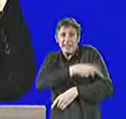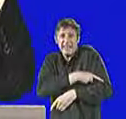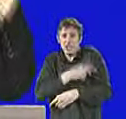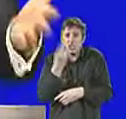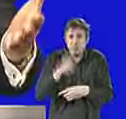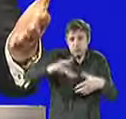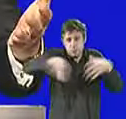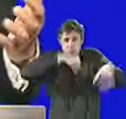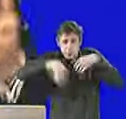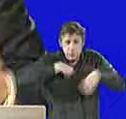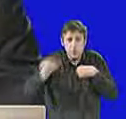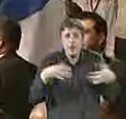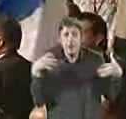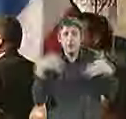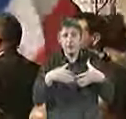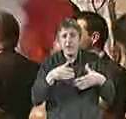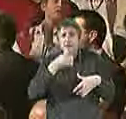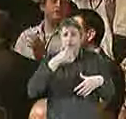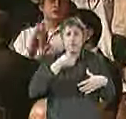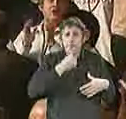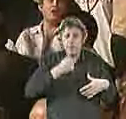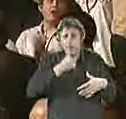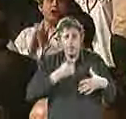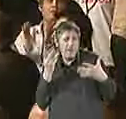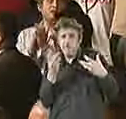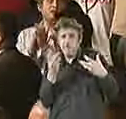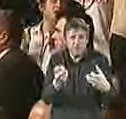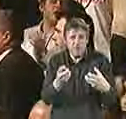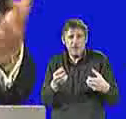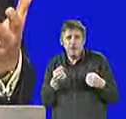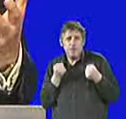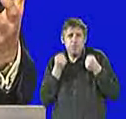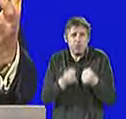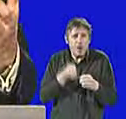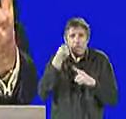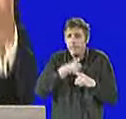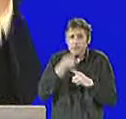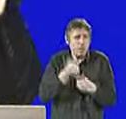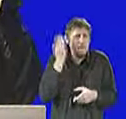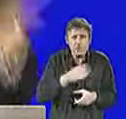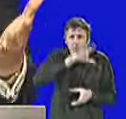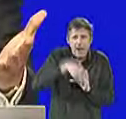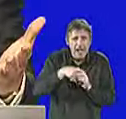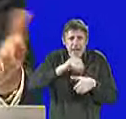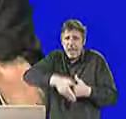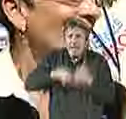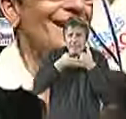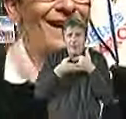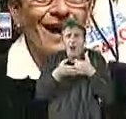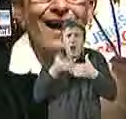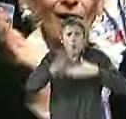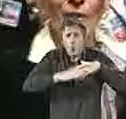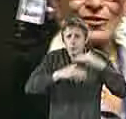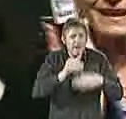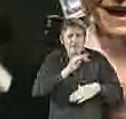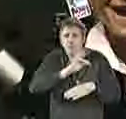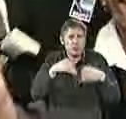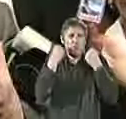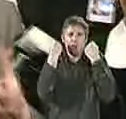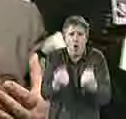besoin de votre ardeur. J'ai besoin de vos convictions. Aidez-moi. Aidez-moi à construire cette France